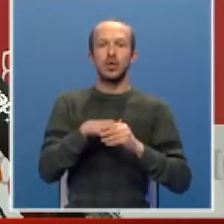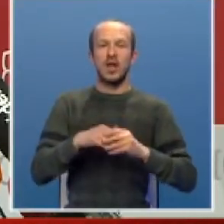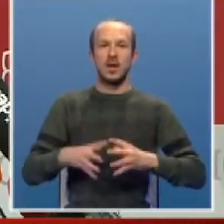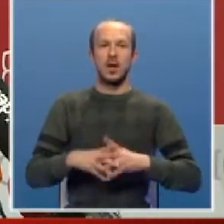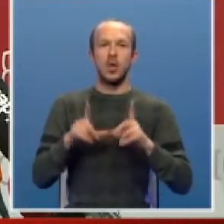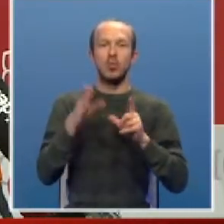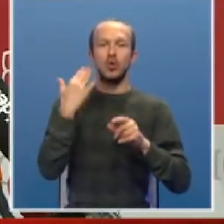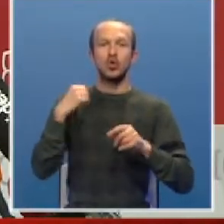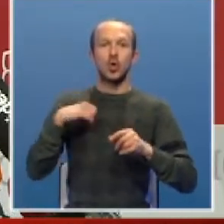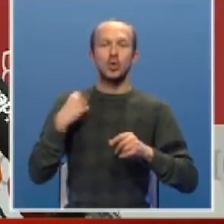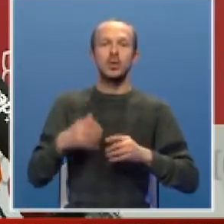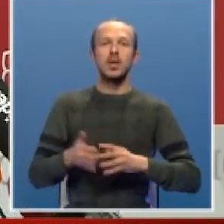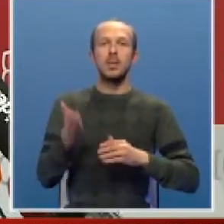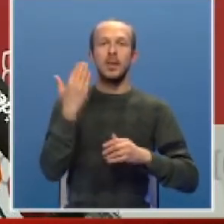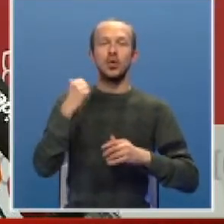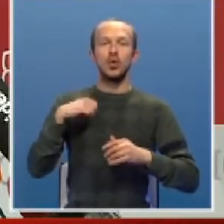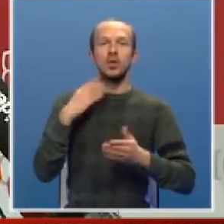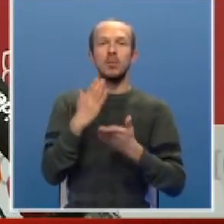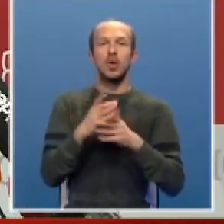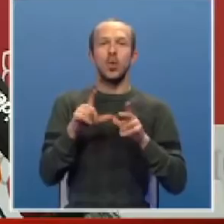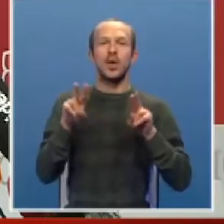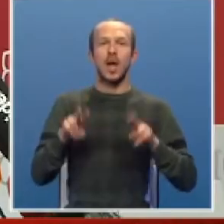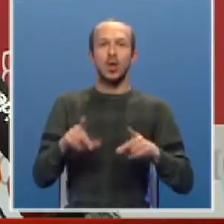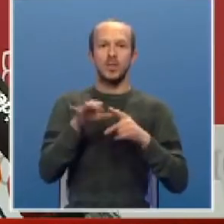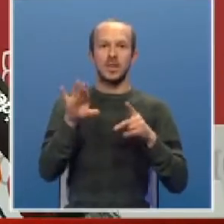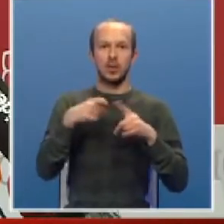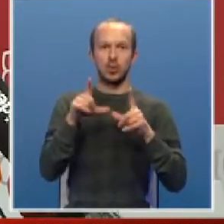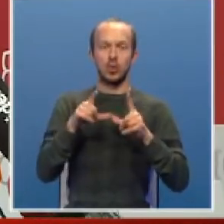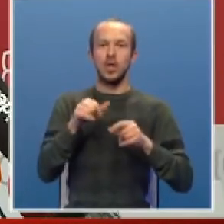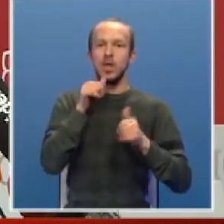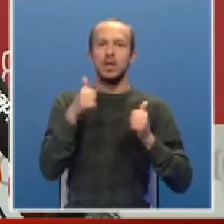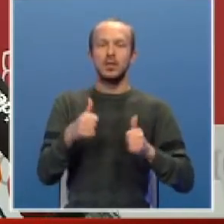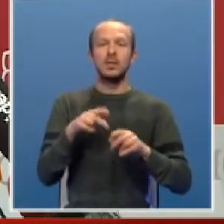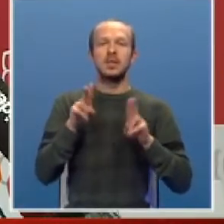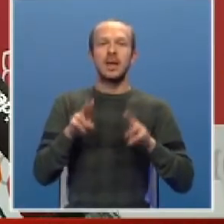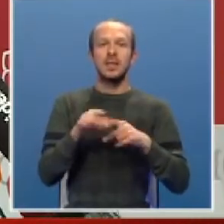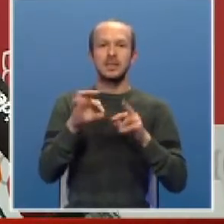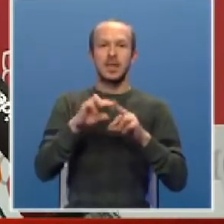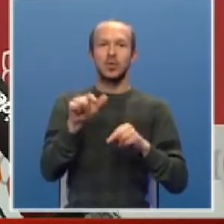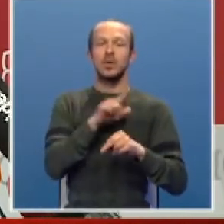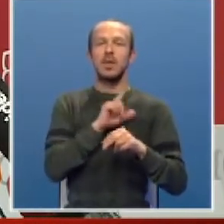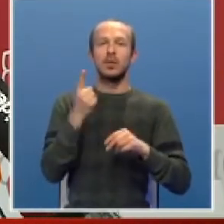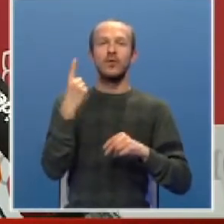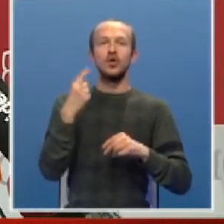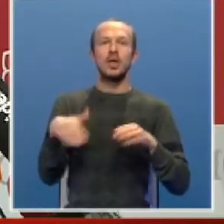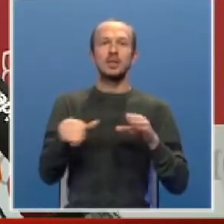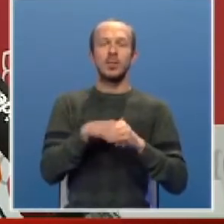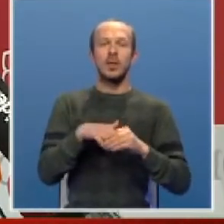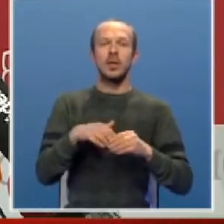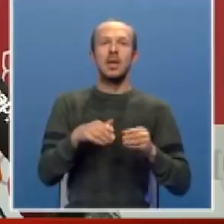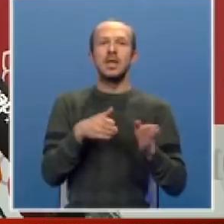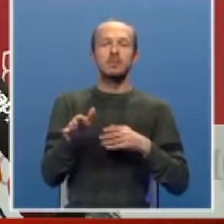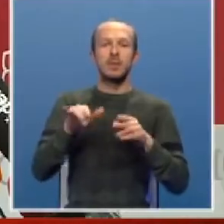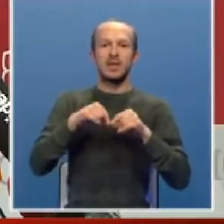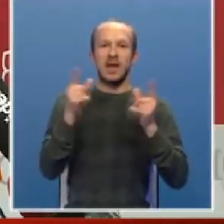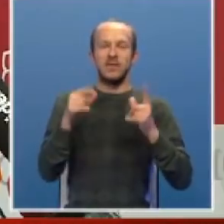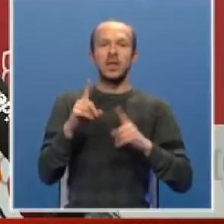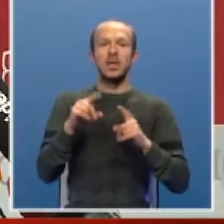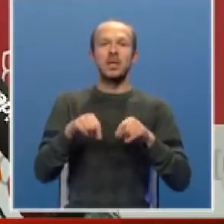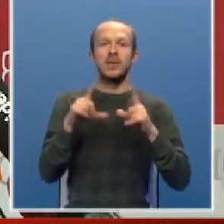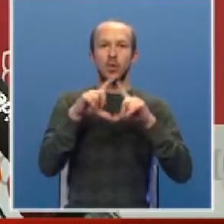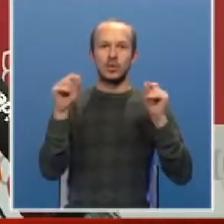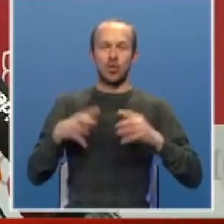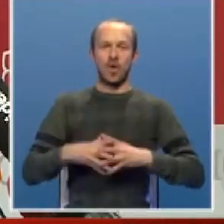u prošloj godini i prethodnih godina bilo u realnom sektoru. I da danas realni sektor ima daleko više zaposlenih nego što ima javni sektor ili javne